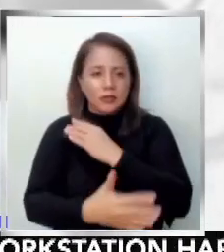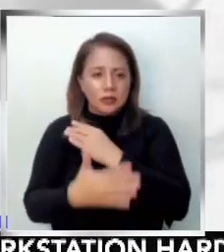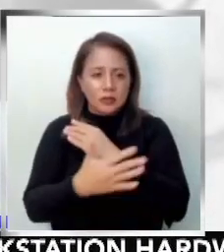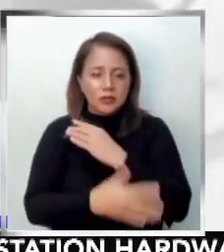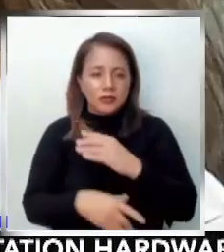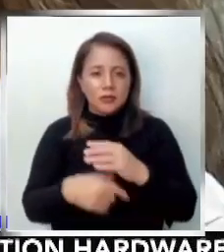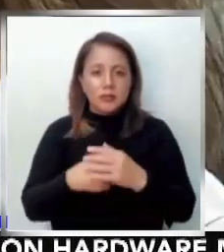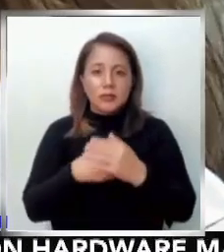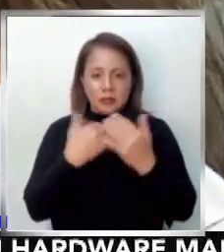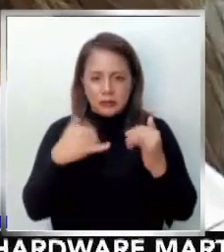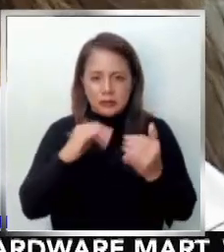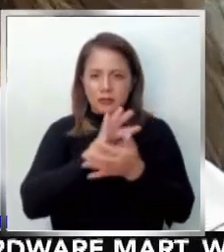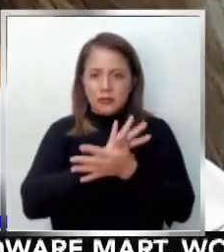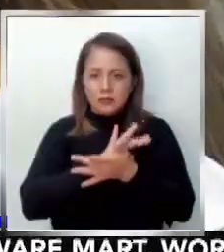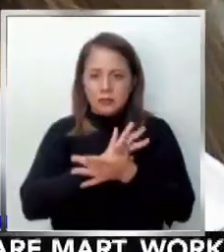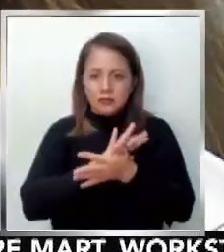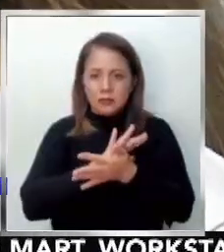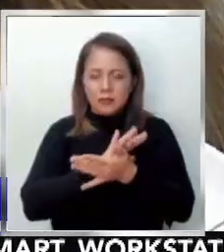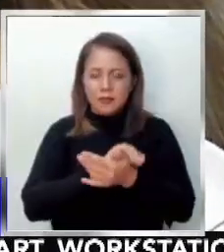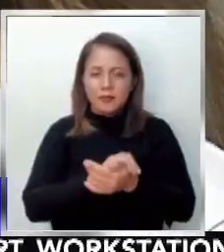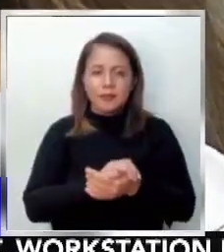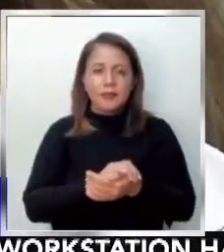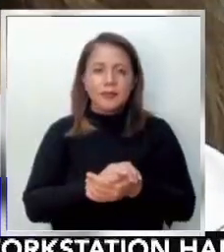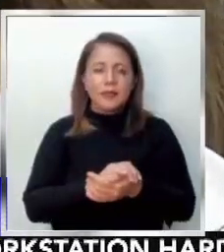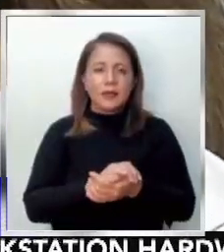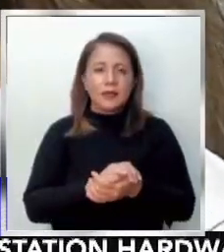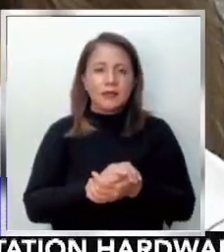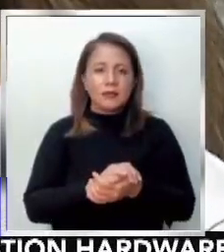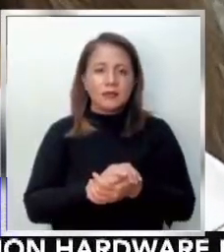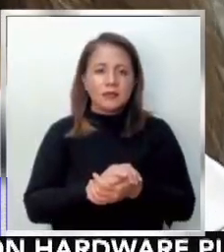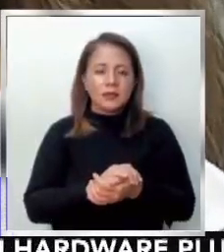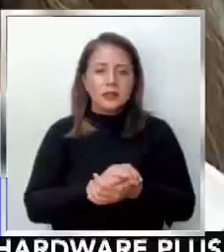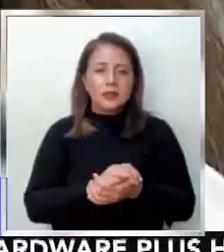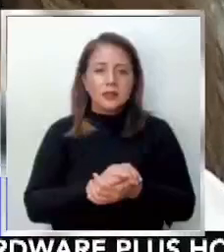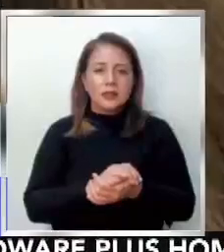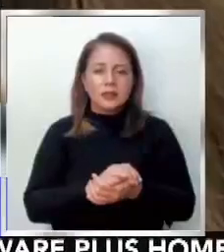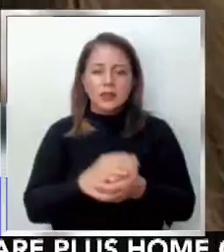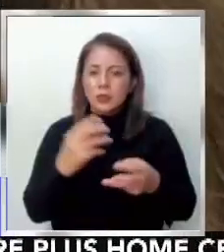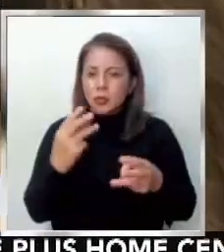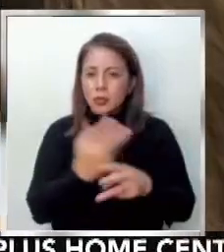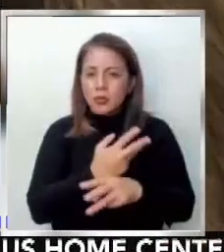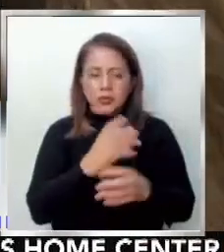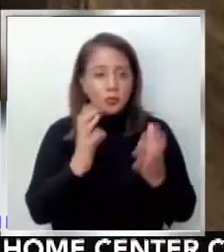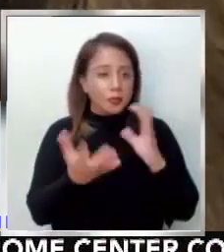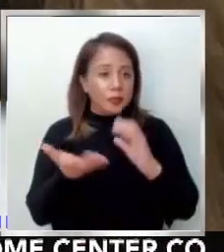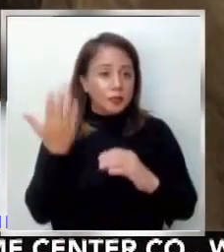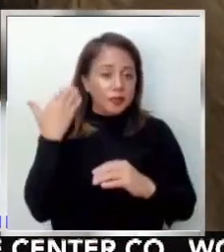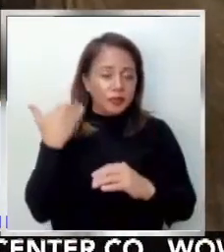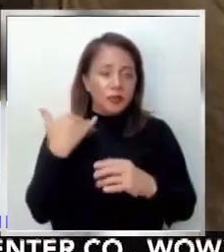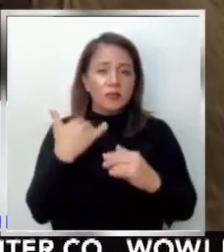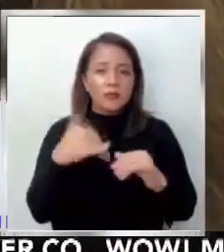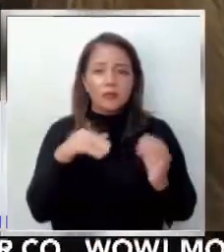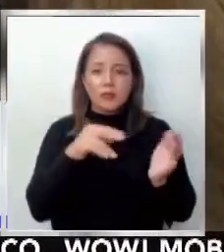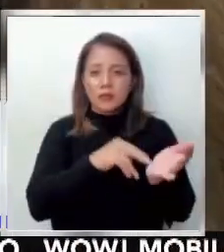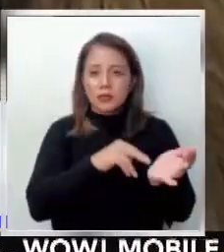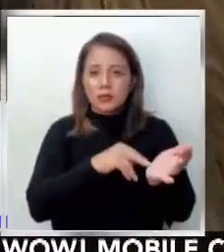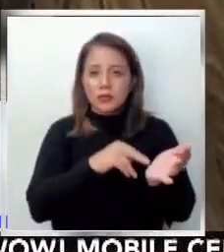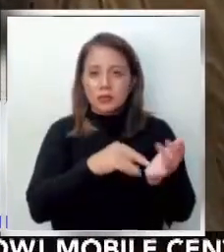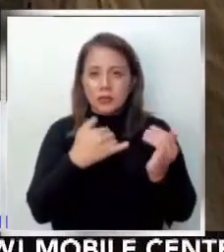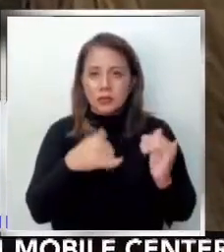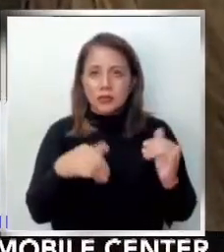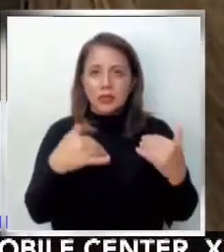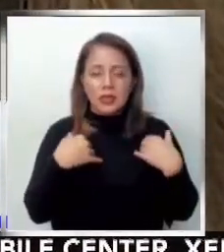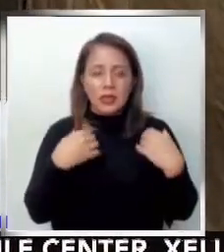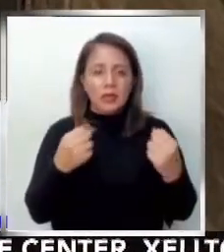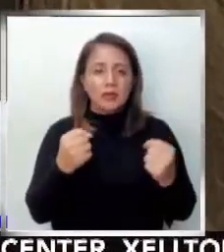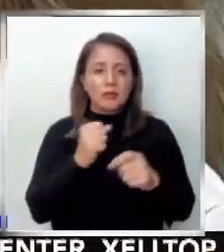rin po tayo. Hindi man kasing lala nung dati, yung mga nurses and healthcare professional